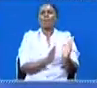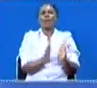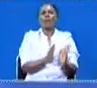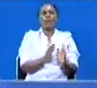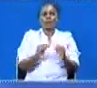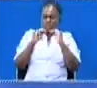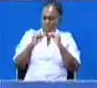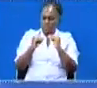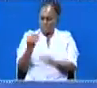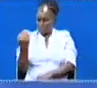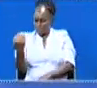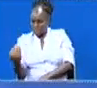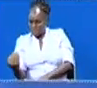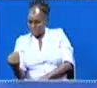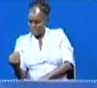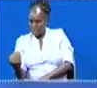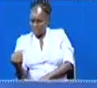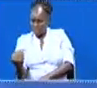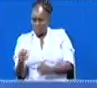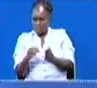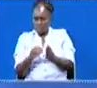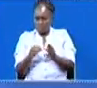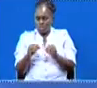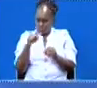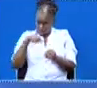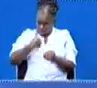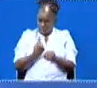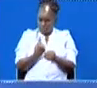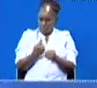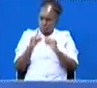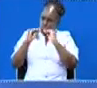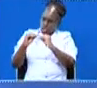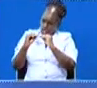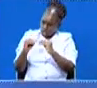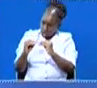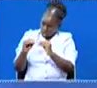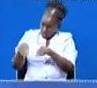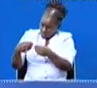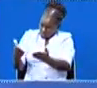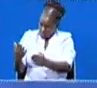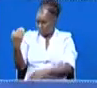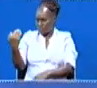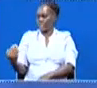Kufundisha mwanafunzi ni kutoa ile elimu ulionayo wewe mwalimu kumpatia yule mwanafunzi. Na kwa hivyo kama hauna